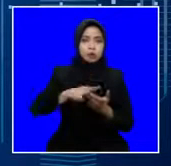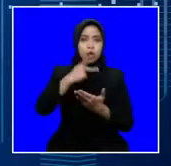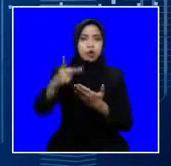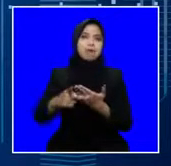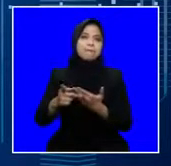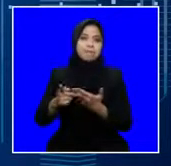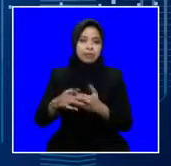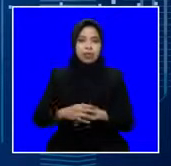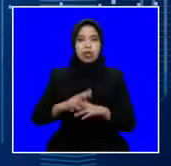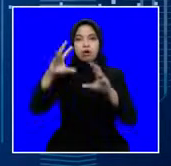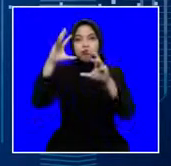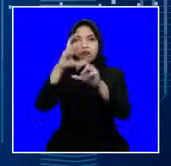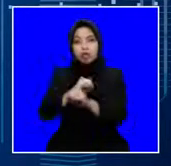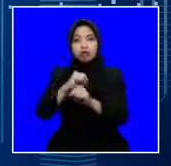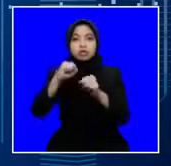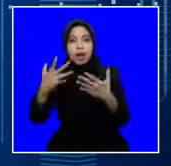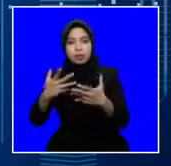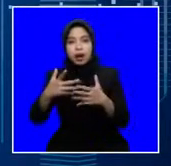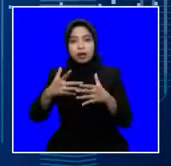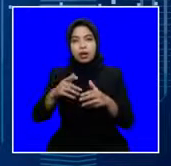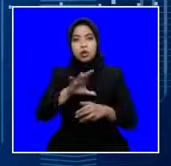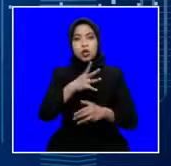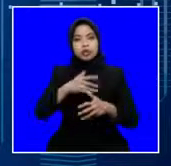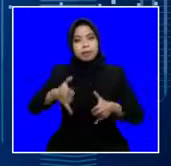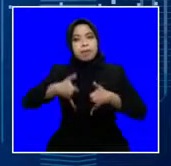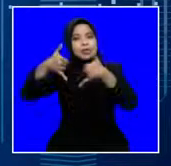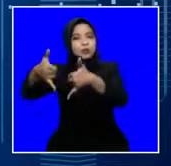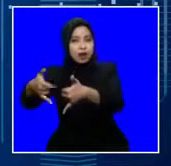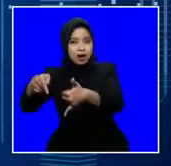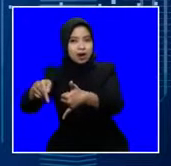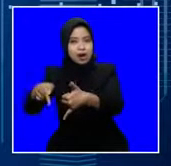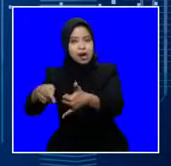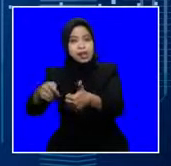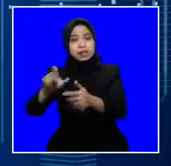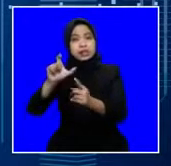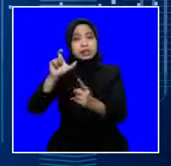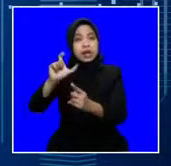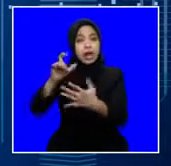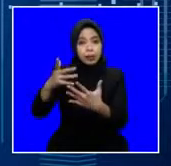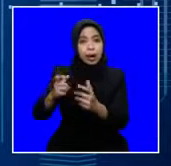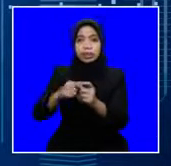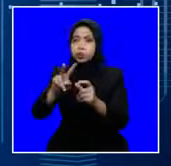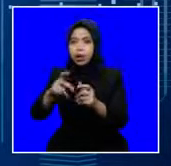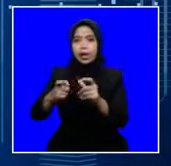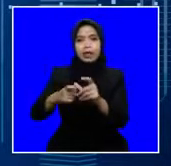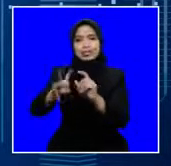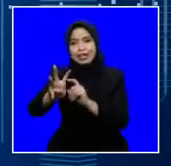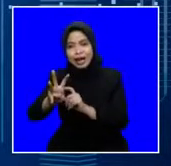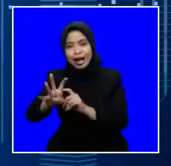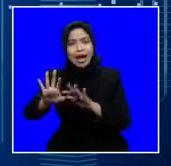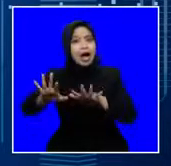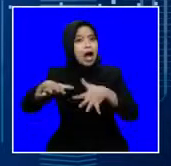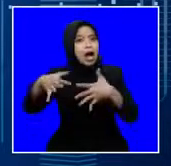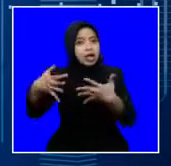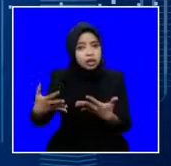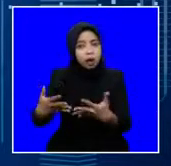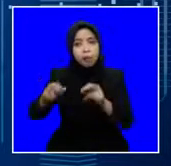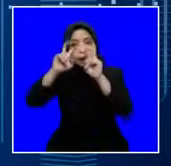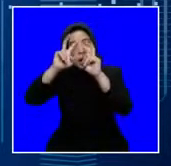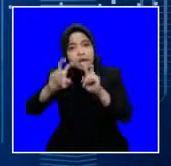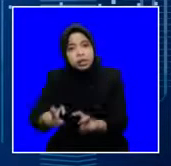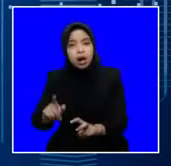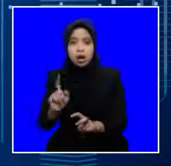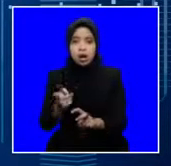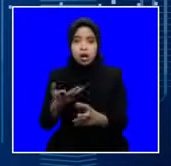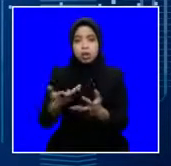fokus kepada memberikan beasiswa kepada dosen untuk mencapai S2, S3, atau untuk melakukan riset,